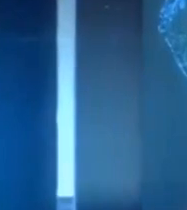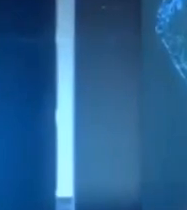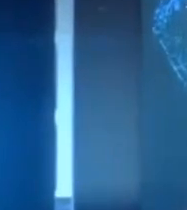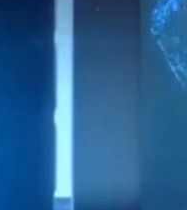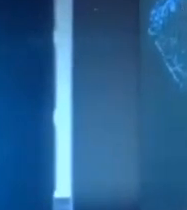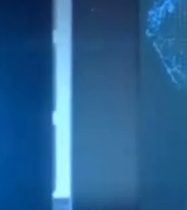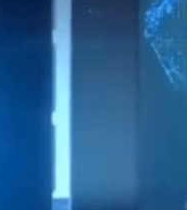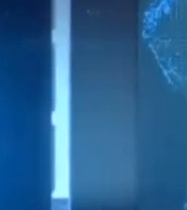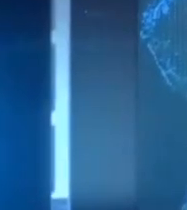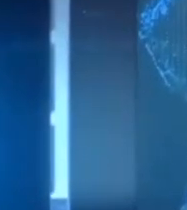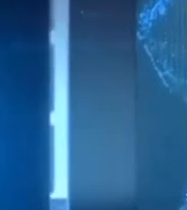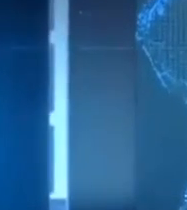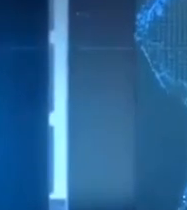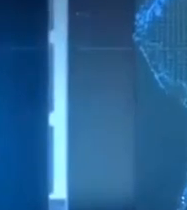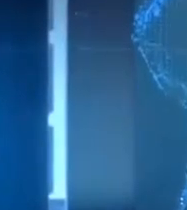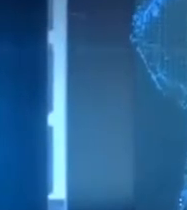Сұлтан.